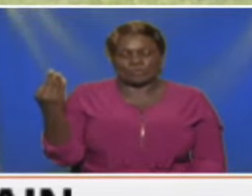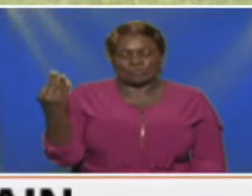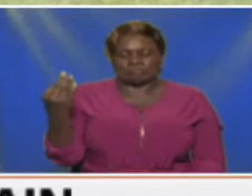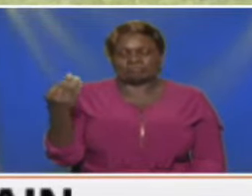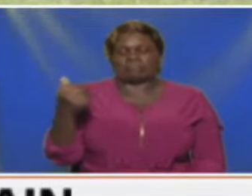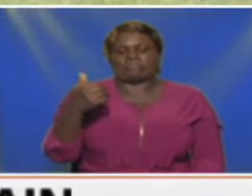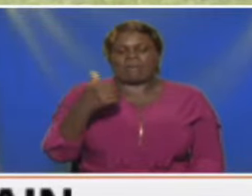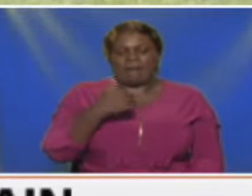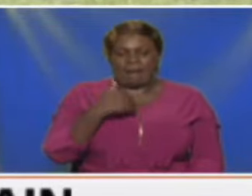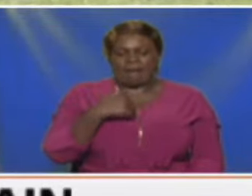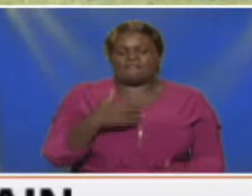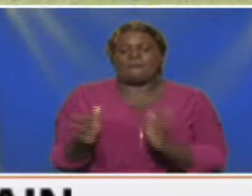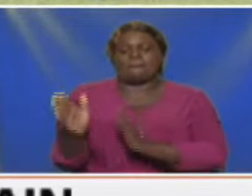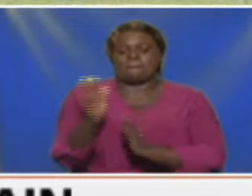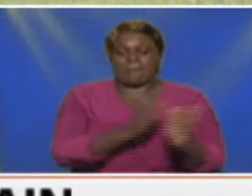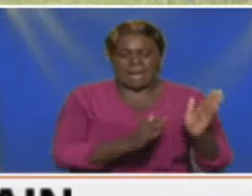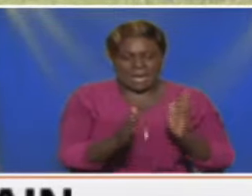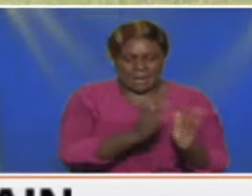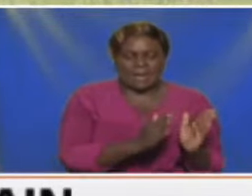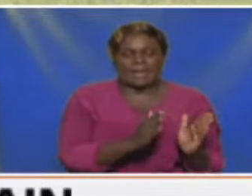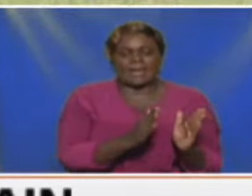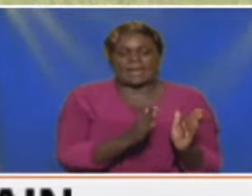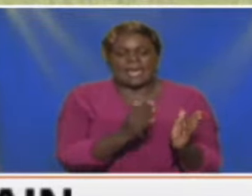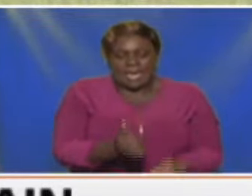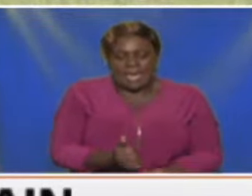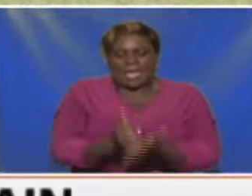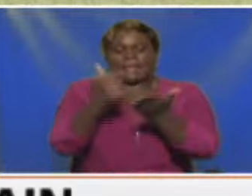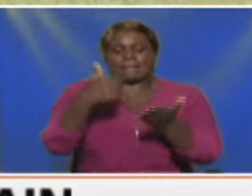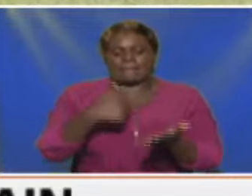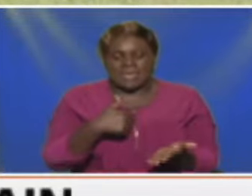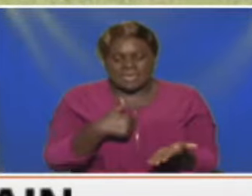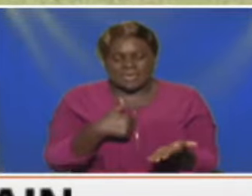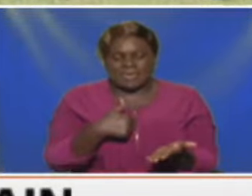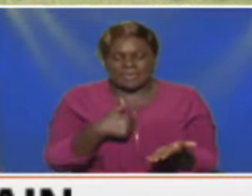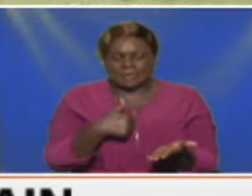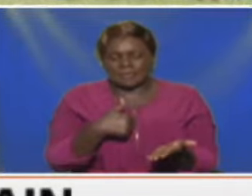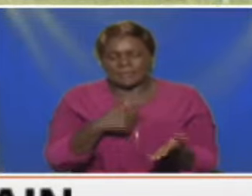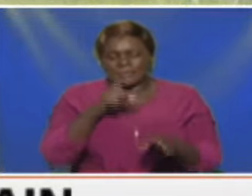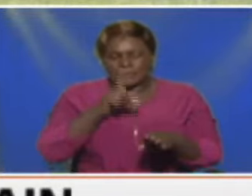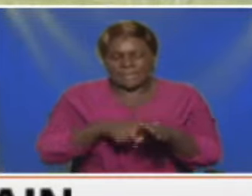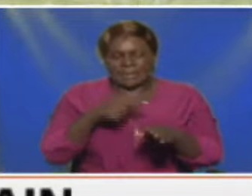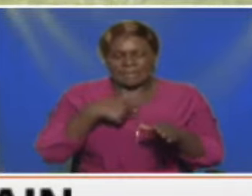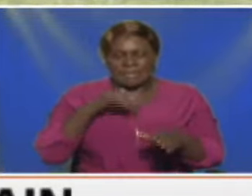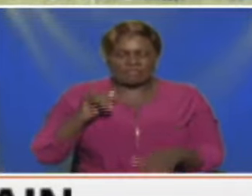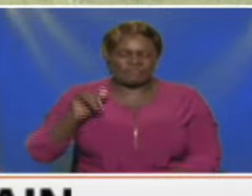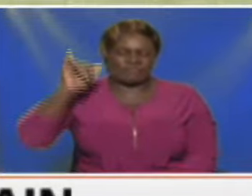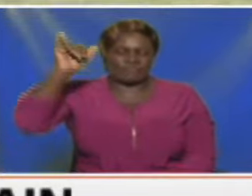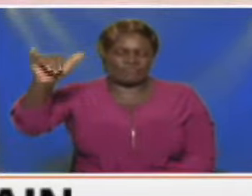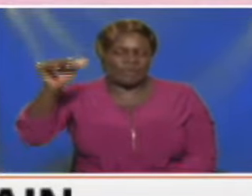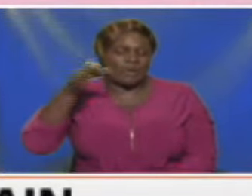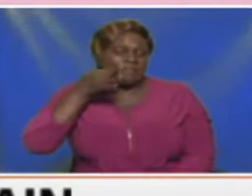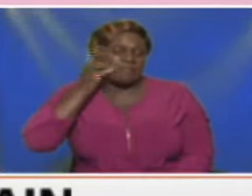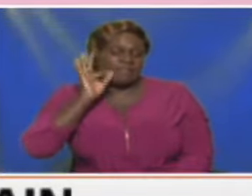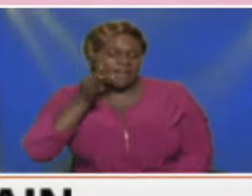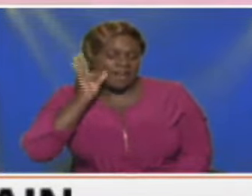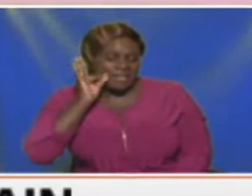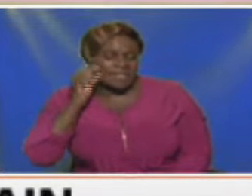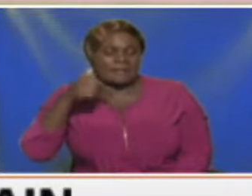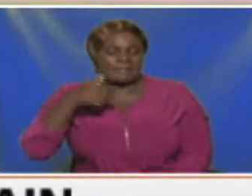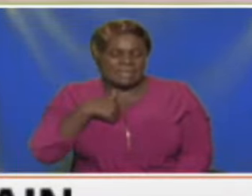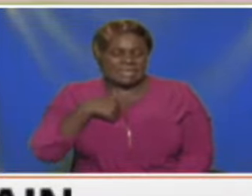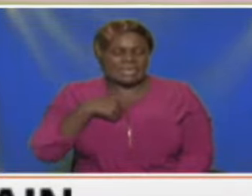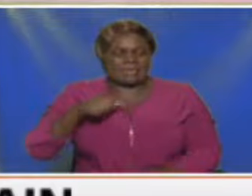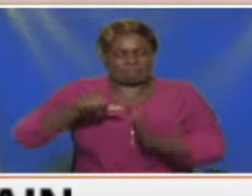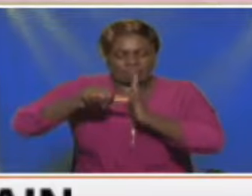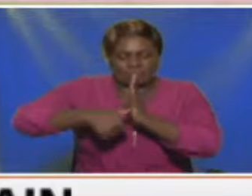niko na ile mahesabu ambayo itaniwezesha pale hata nikienda Paris niweze